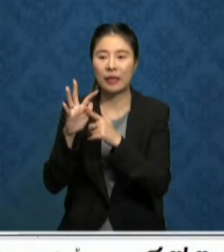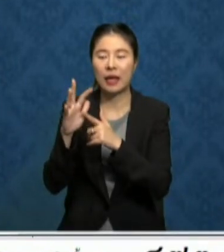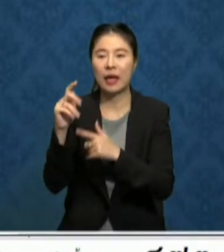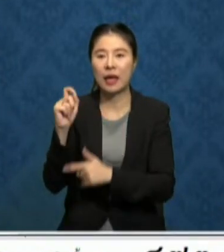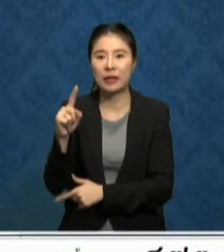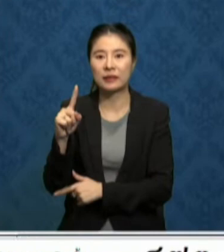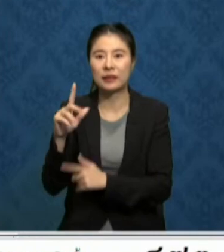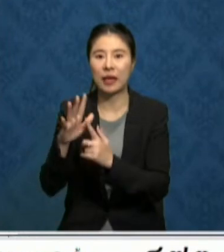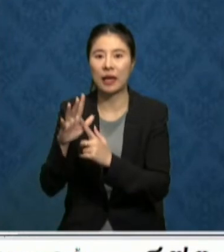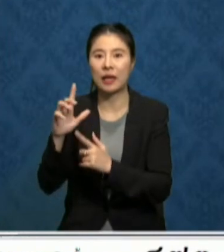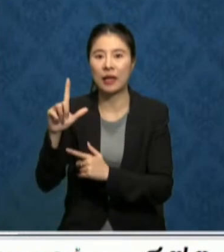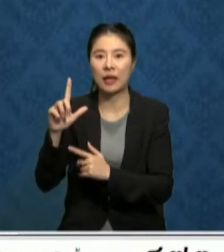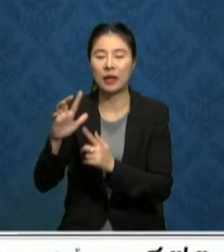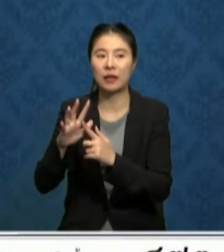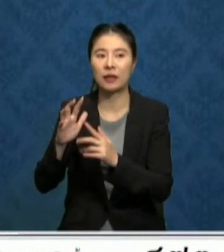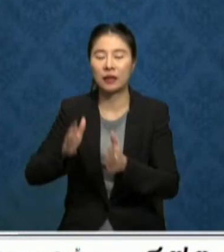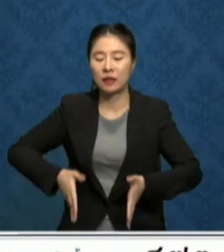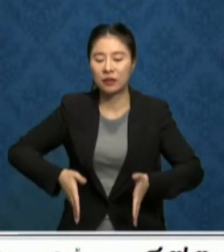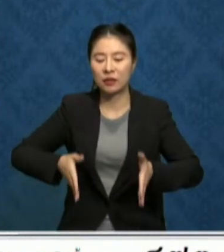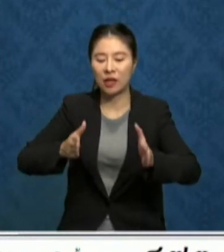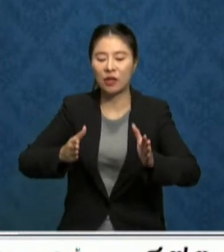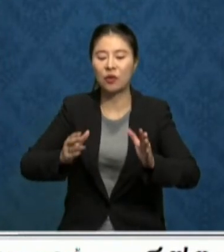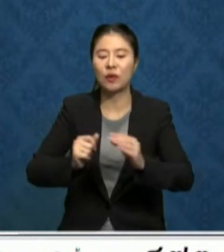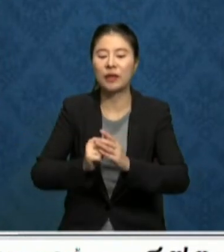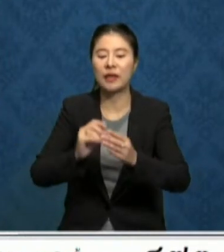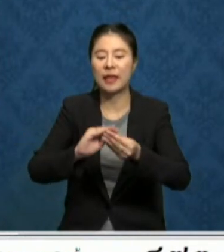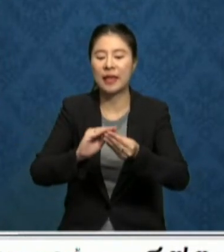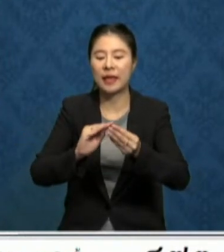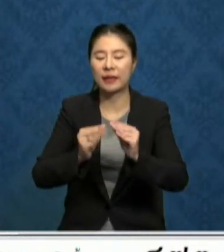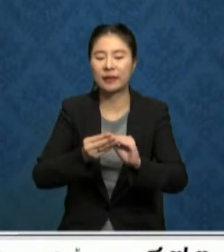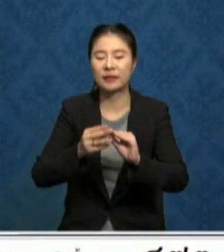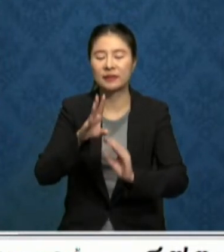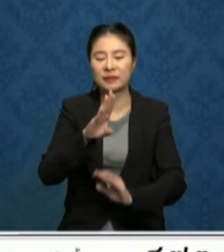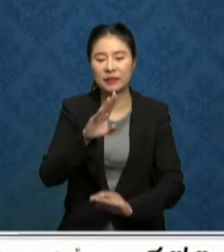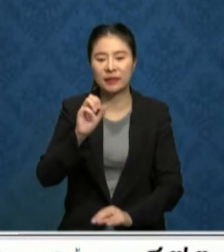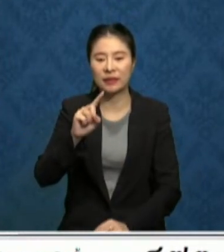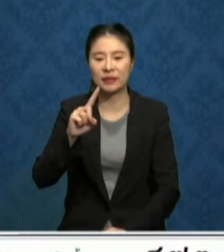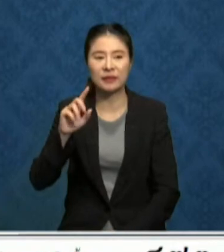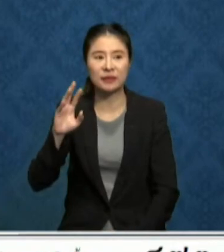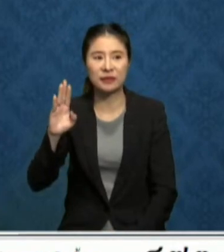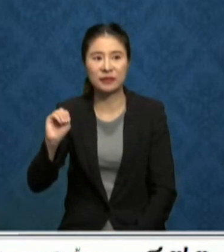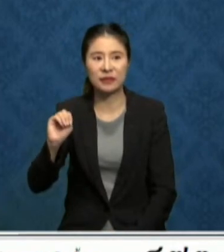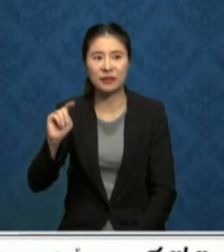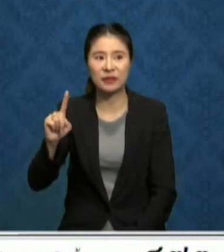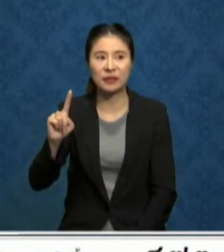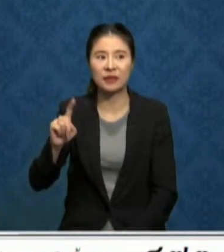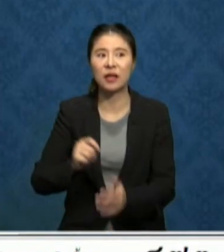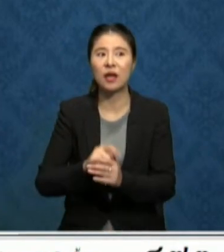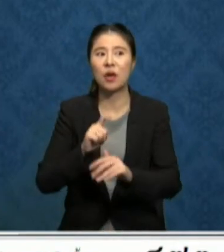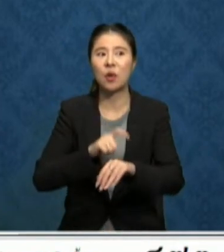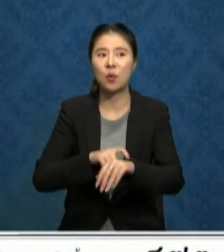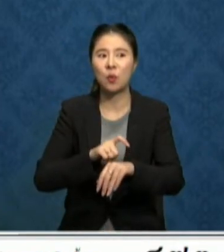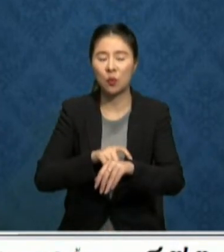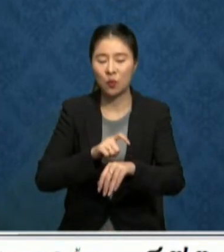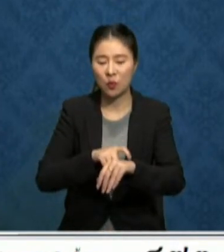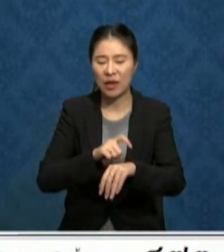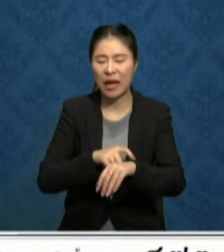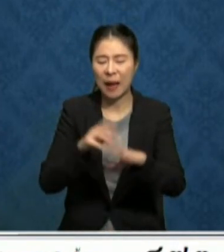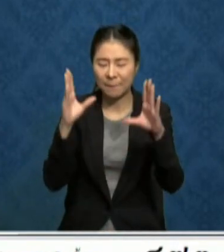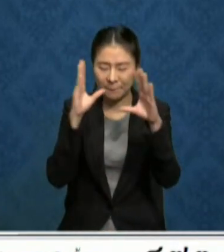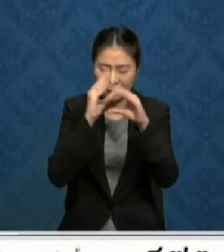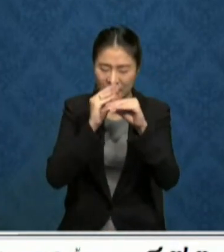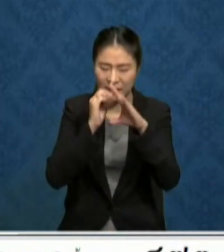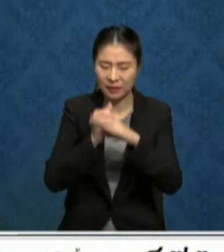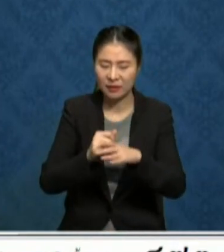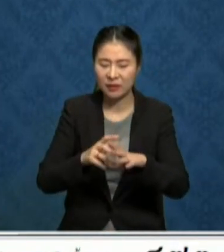ทางหลวงแผ่นดินหมายเลข4141ในช่วงเวลากลางคืนระหว่างบ้านวัดโหนดตำบลโมคลาน